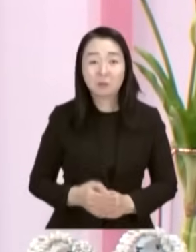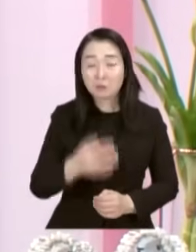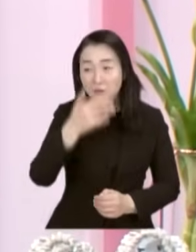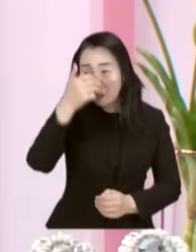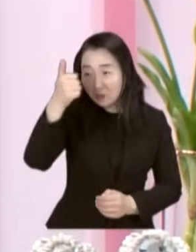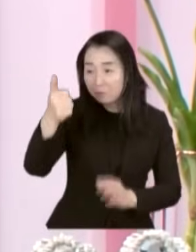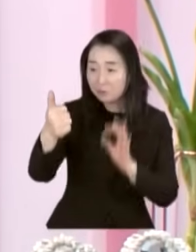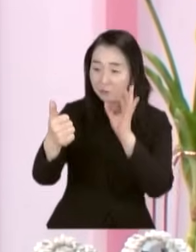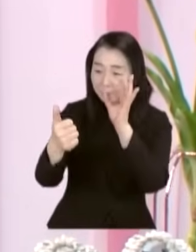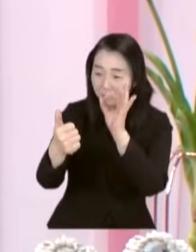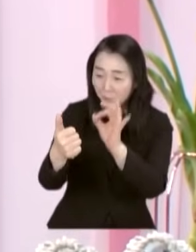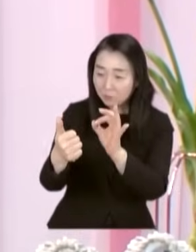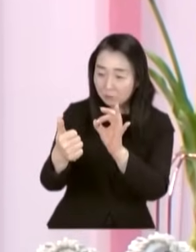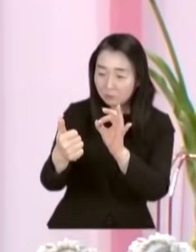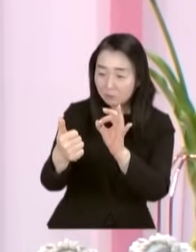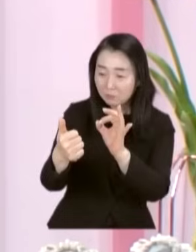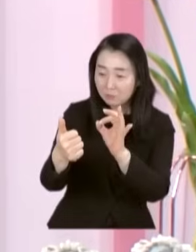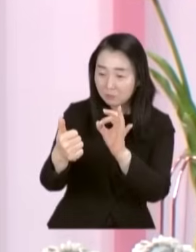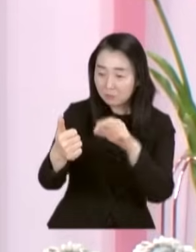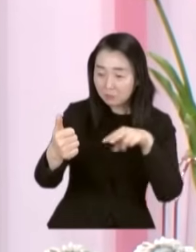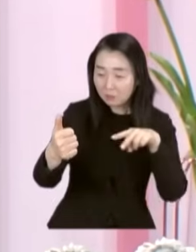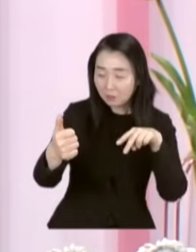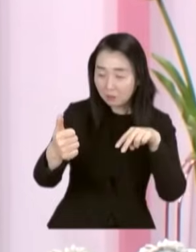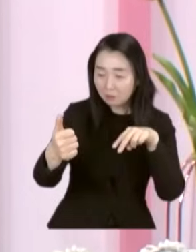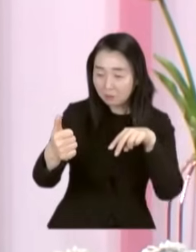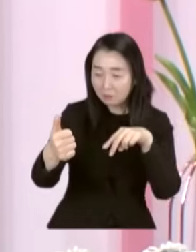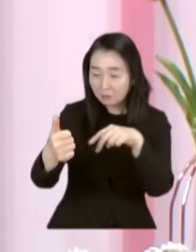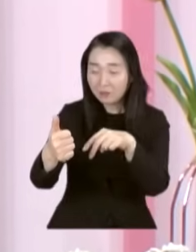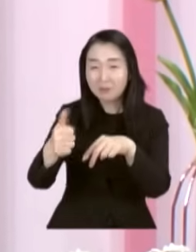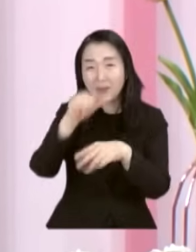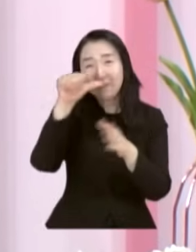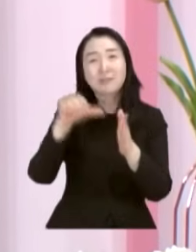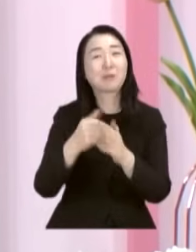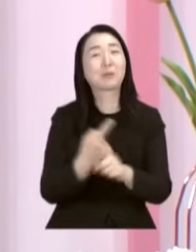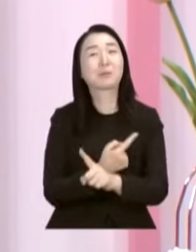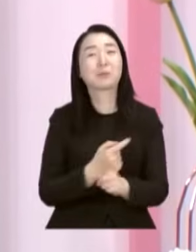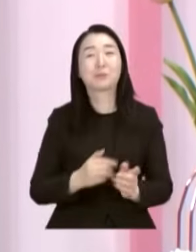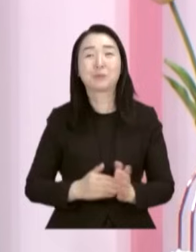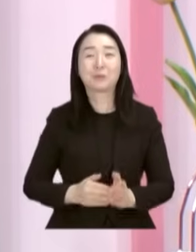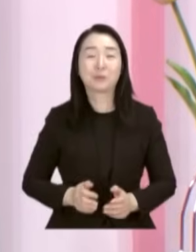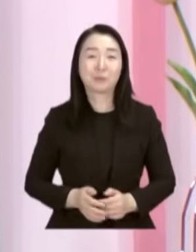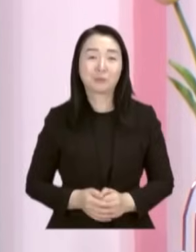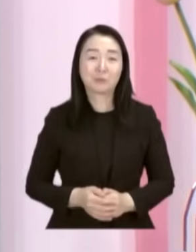돌아서서 그 할아버지 바라보면서 가는데 그때 이제 제 인생이 바뀐 거죠.